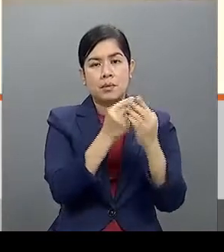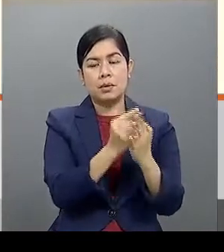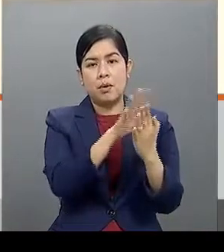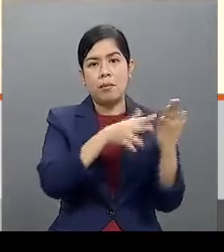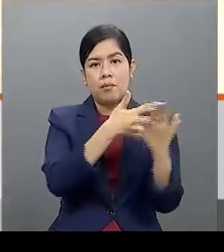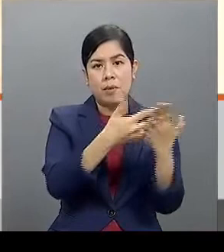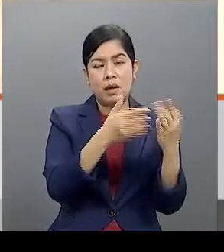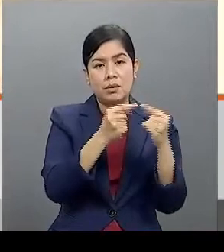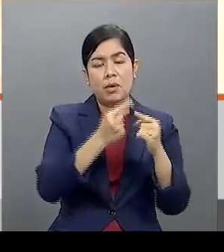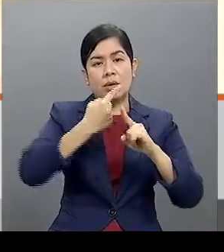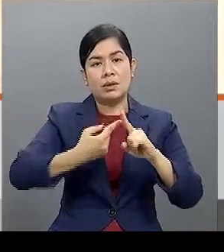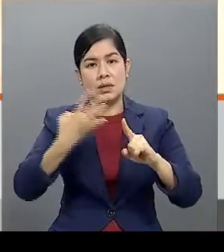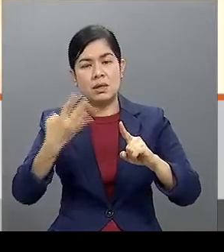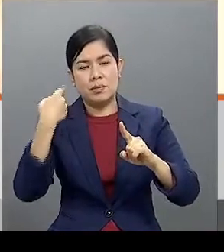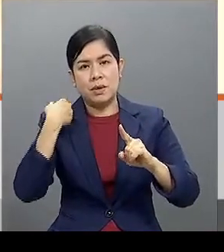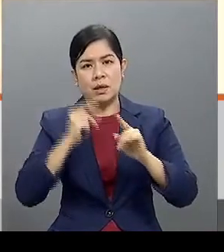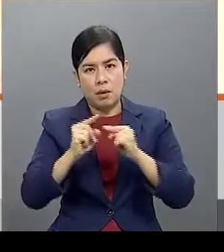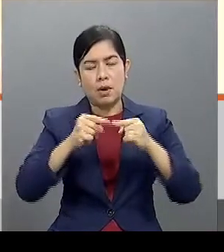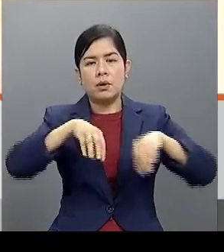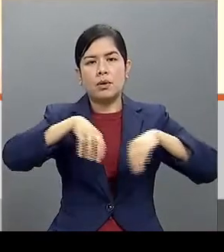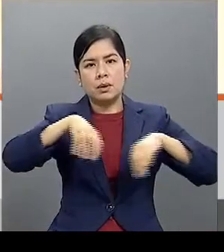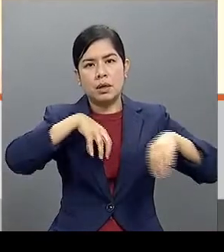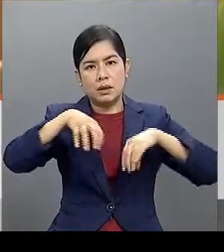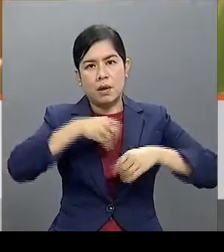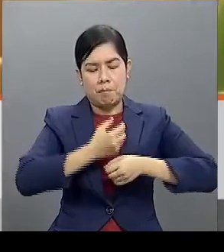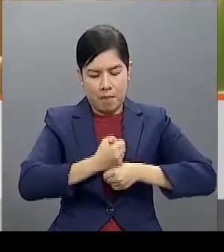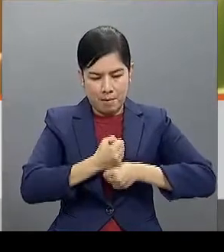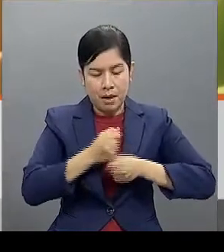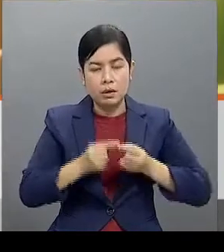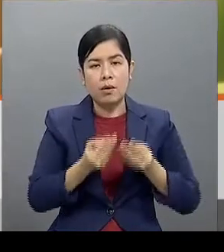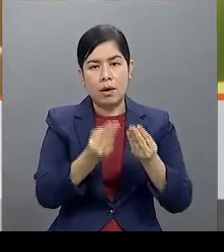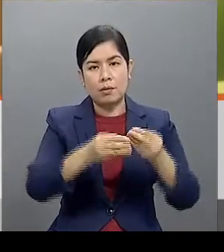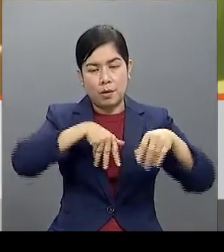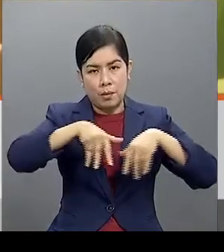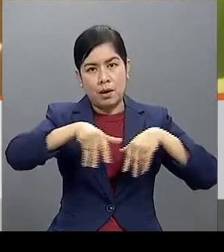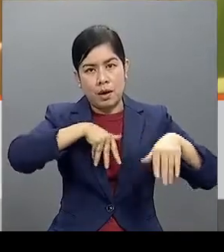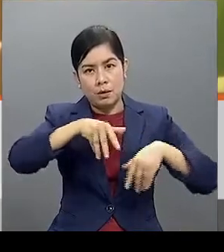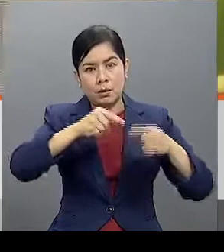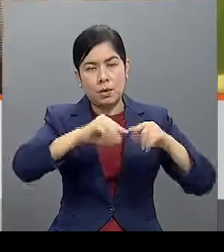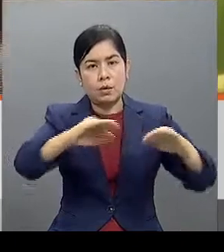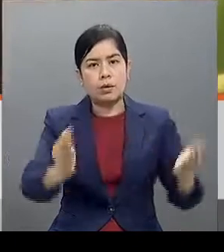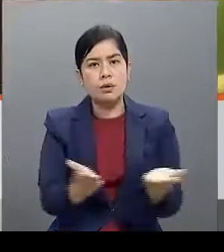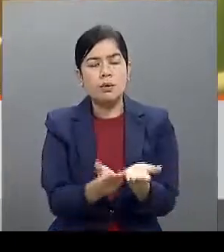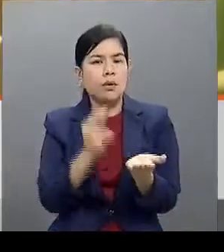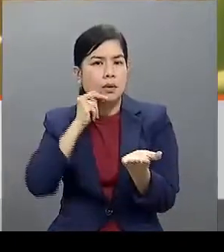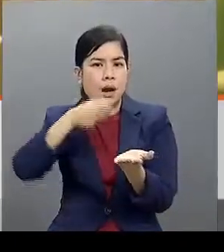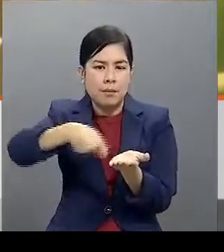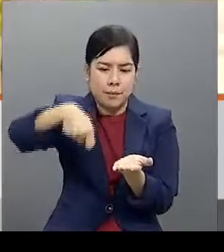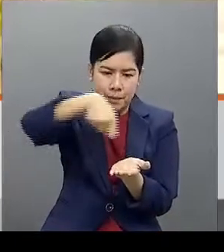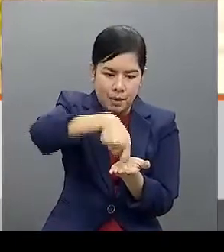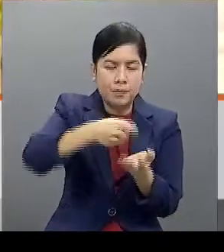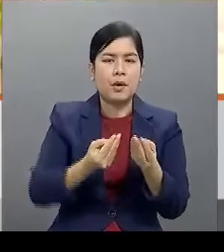ดิษฐานพระพุทธรูปให้ชาวเชียงใหม่มาส่งน้ำพระในวันสงกรานต์หรือวันปีใหม่เมืองเพื่อความเป็นสิริมง